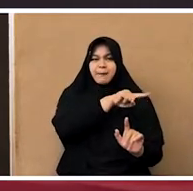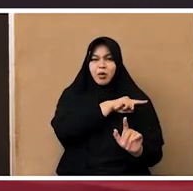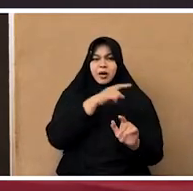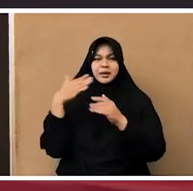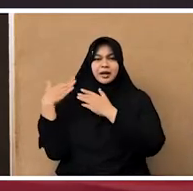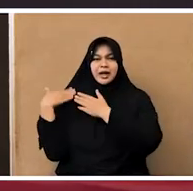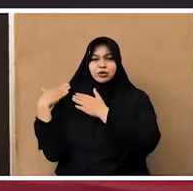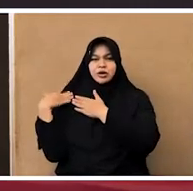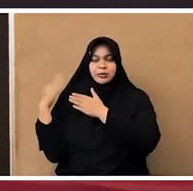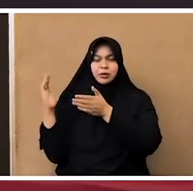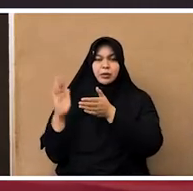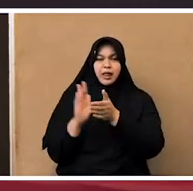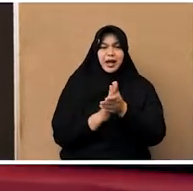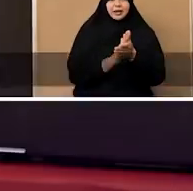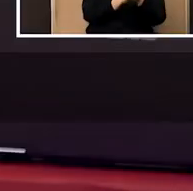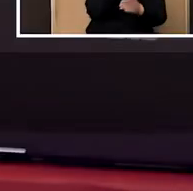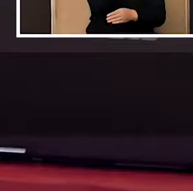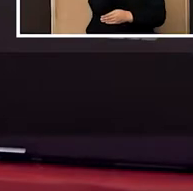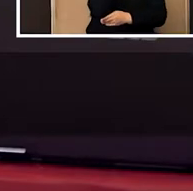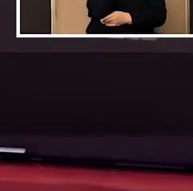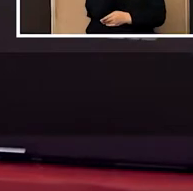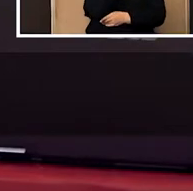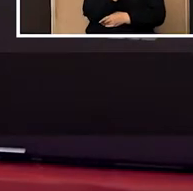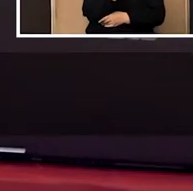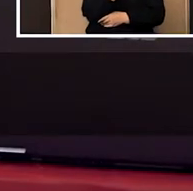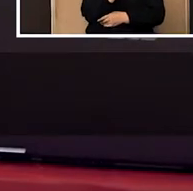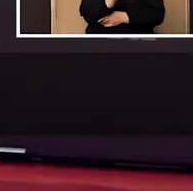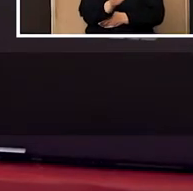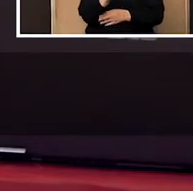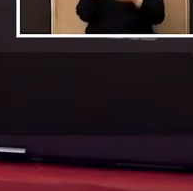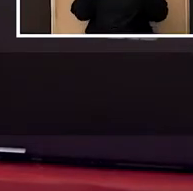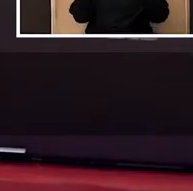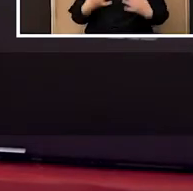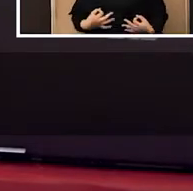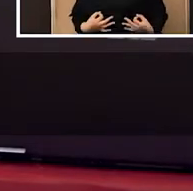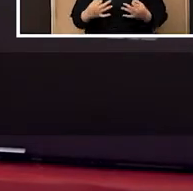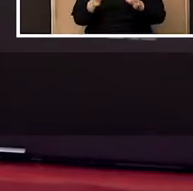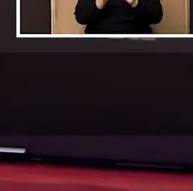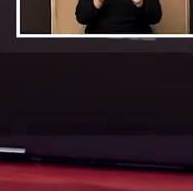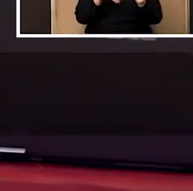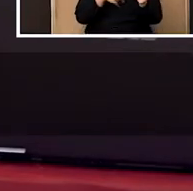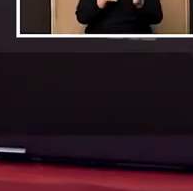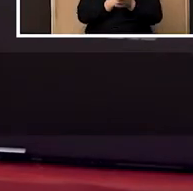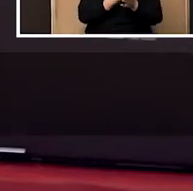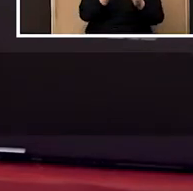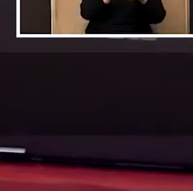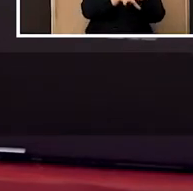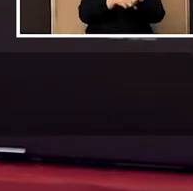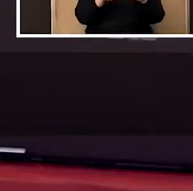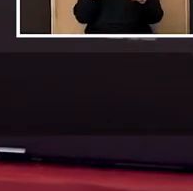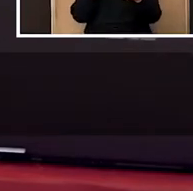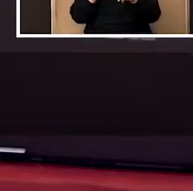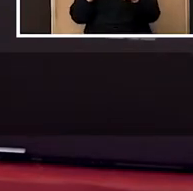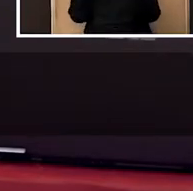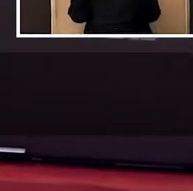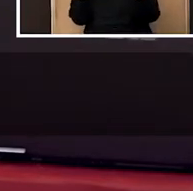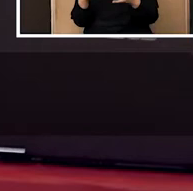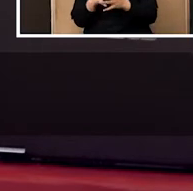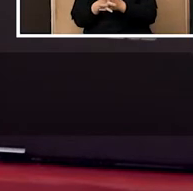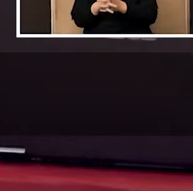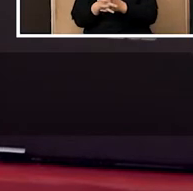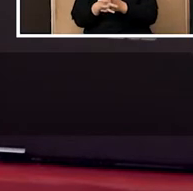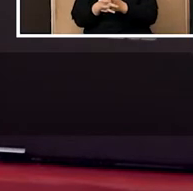melekat pada pelaku itu kan sementara kalau fisik kan belum tentu orang fisik itu kan bisa mencuri aja kan sama jadi ini dipahami Kenapa